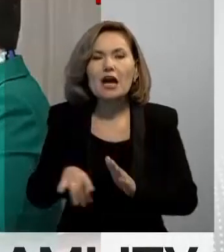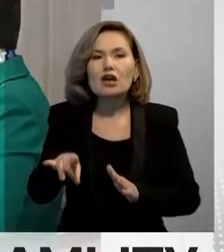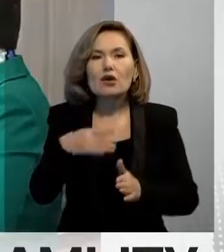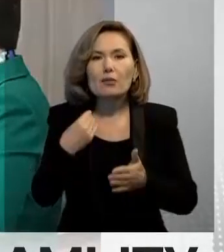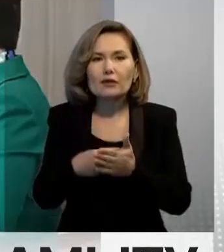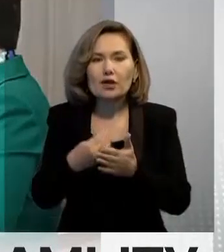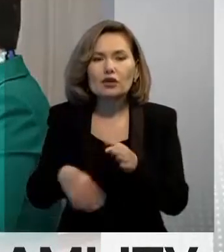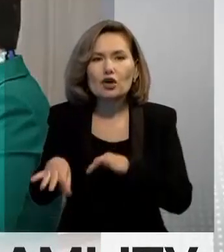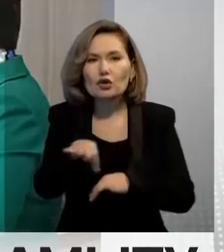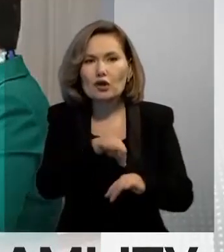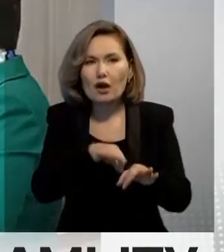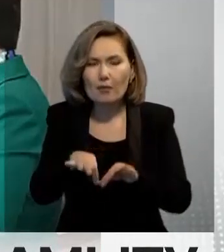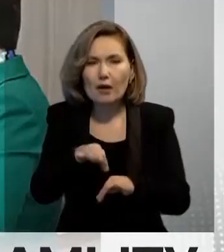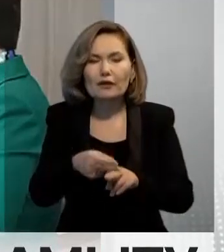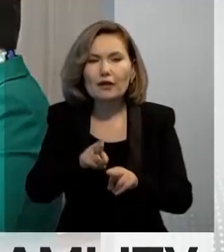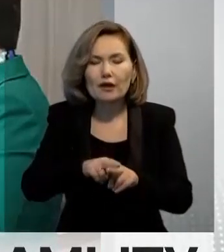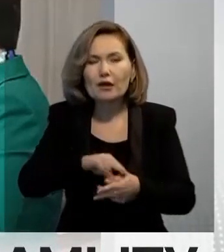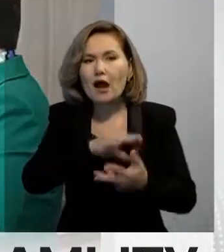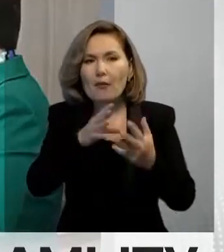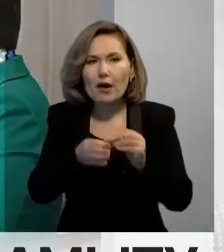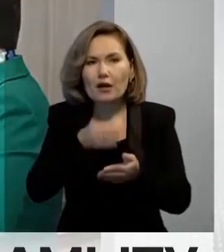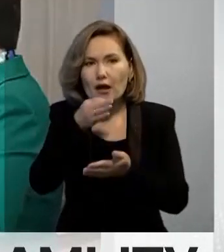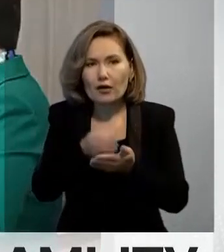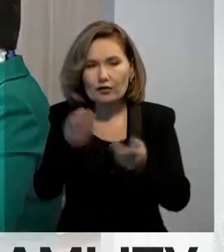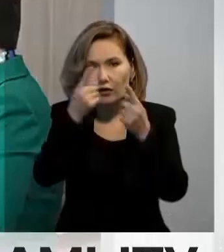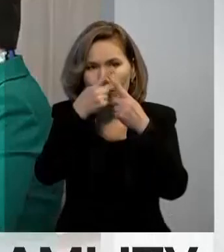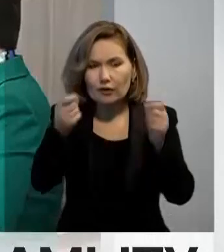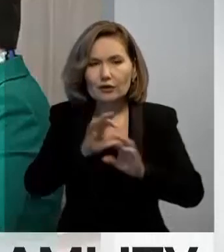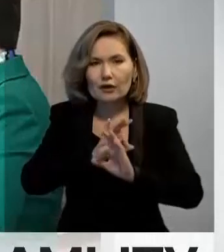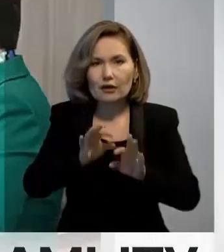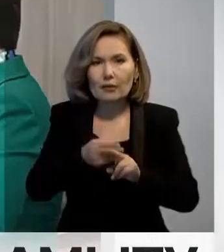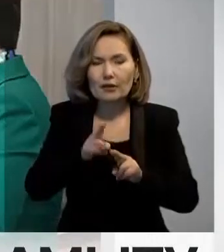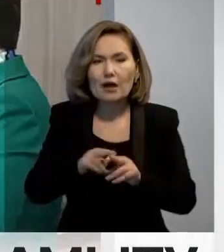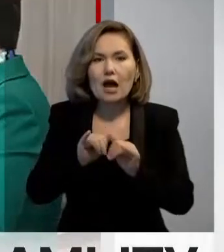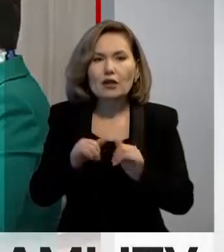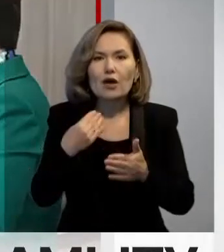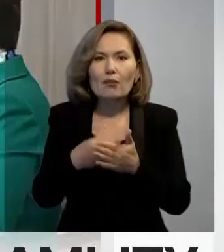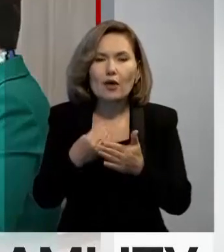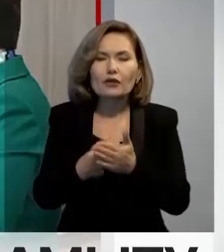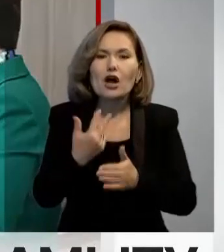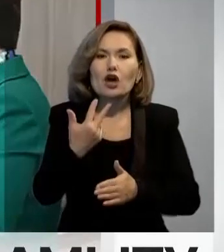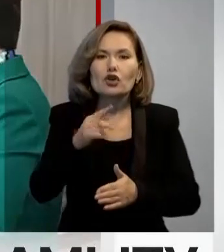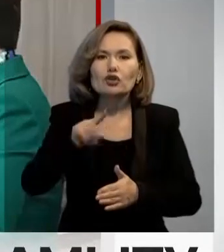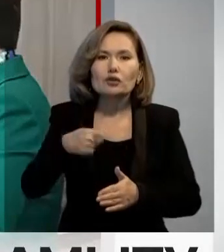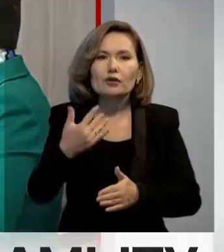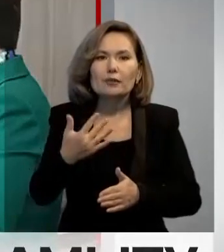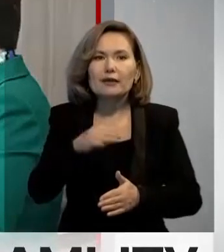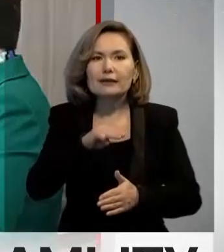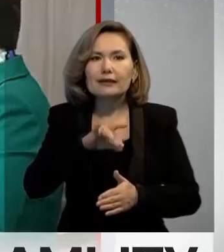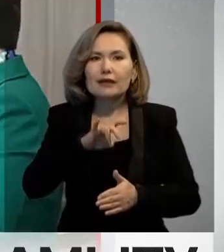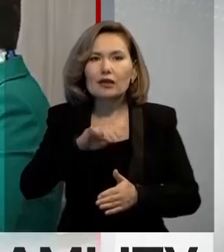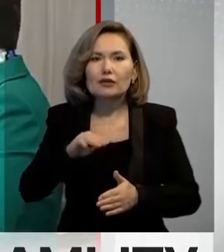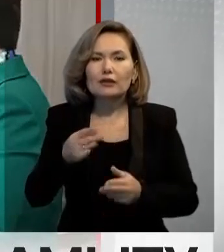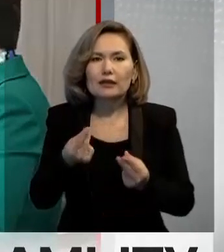республикалық бюджет жобасын бағалаудың негізгі нәтижелері туралы мәлімет берді. Онда даму бюджетінің 3,5 триллион теңге